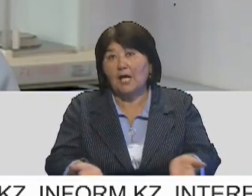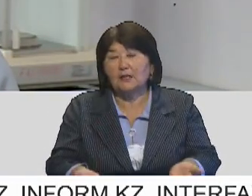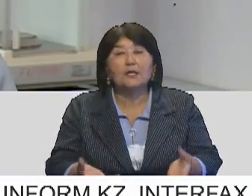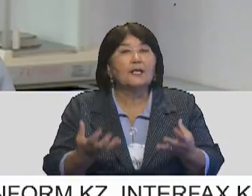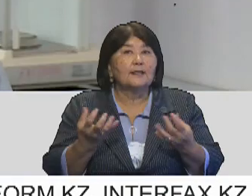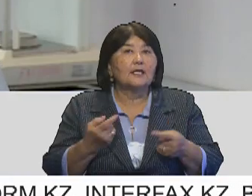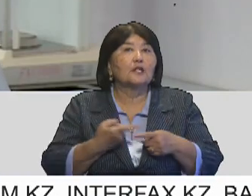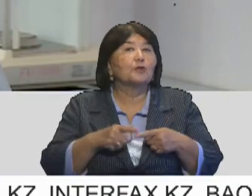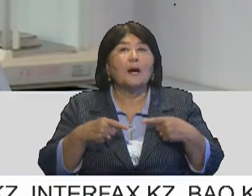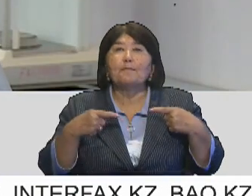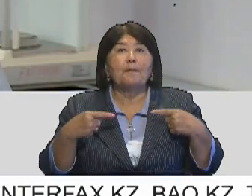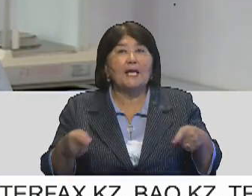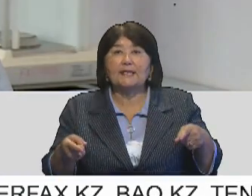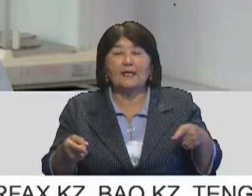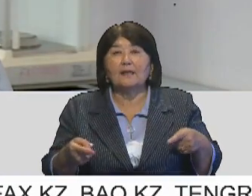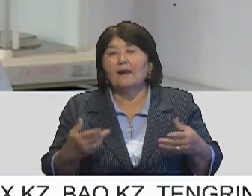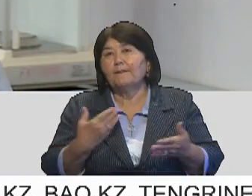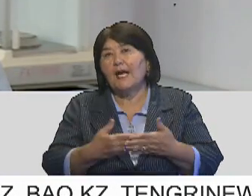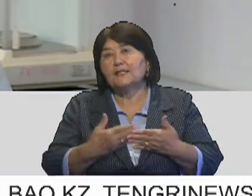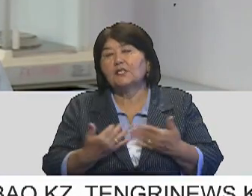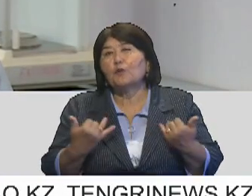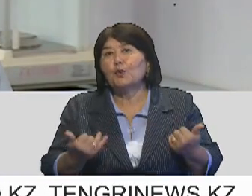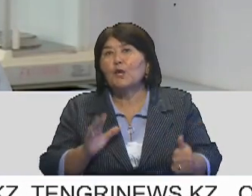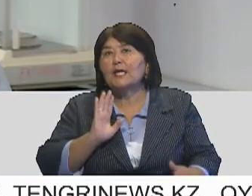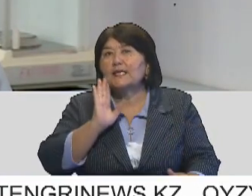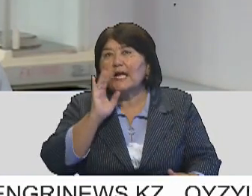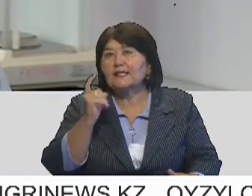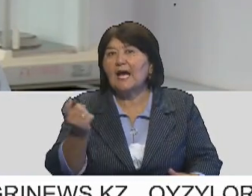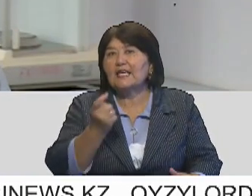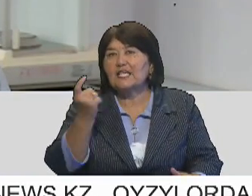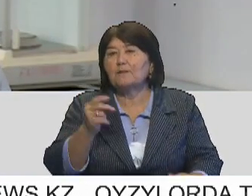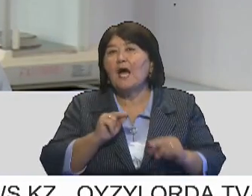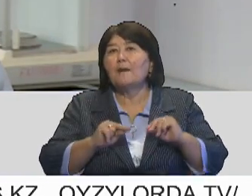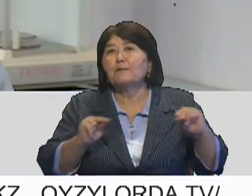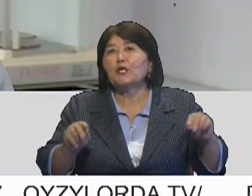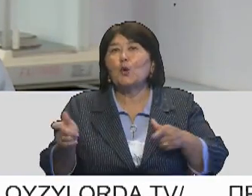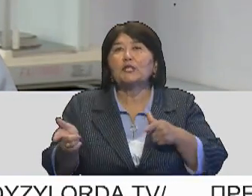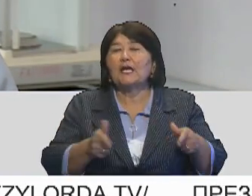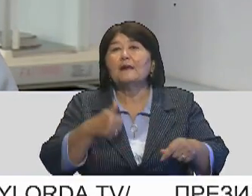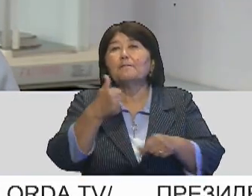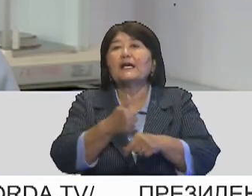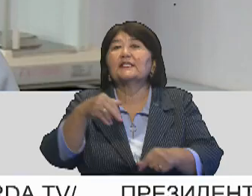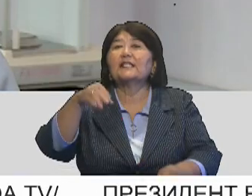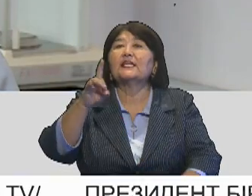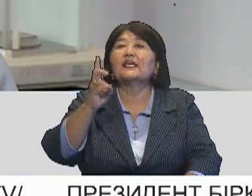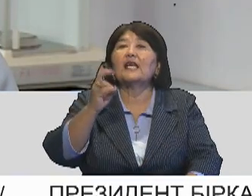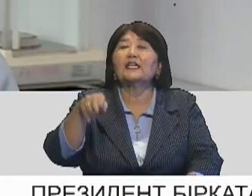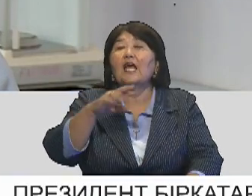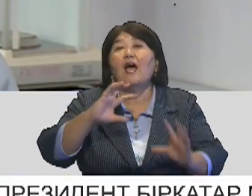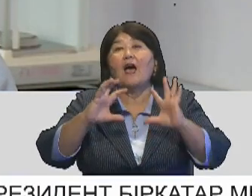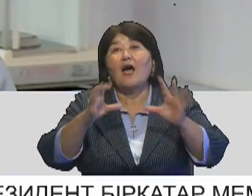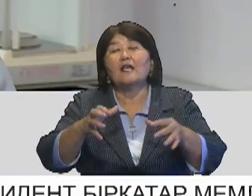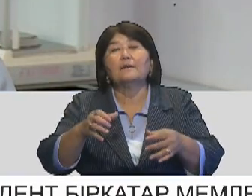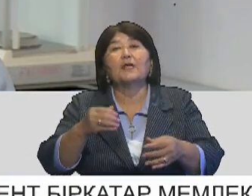Енді бұдан басқа біз әсіресе мына бүгінгі таңдағы химия педагогтарын даярлаудағы басты тренд бұл әлемдік